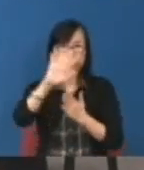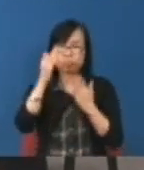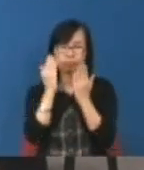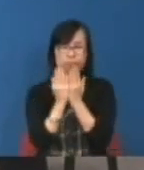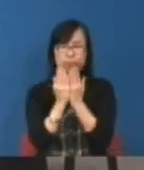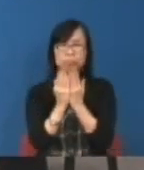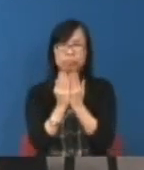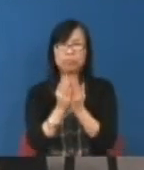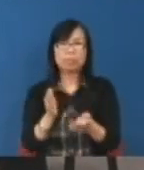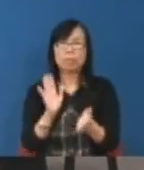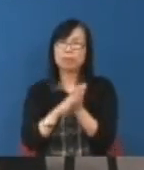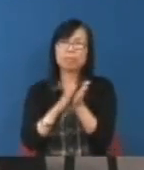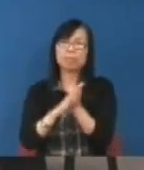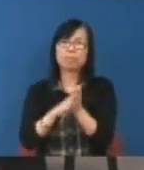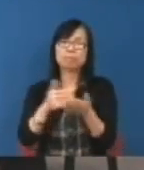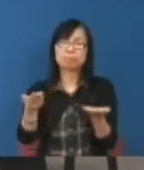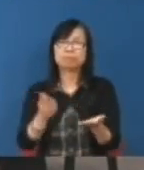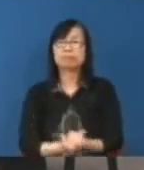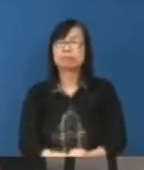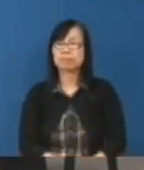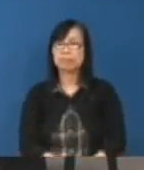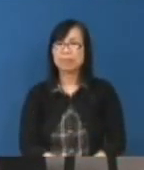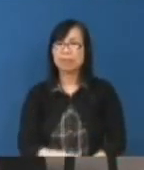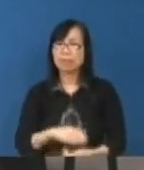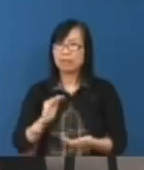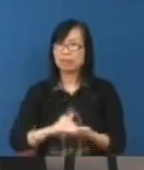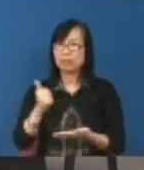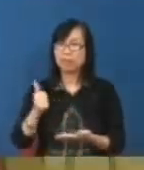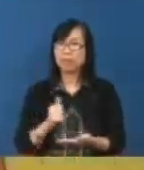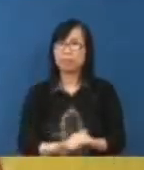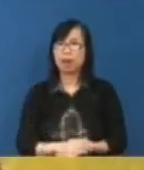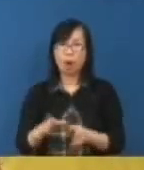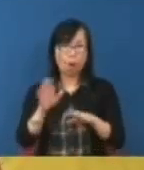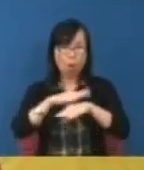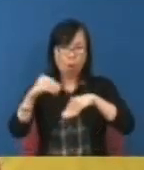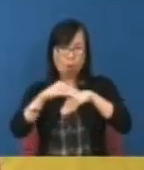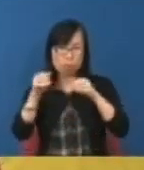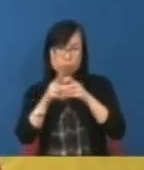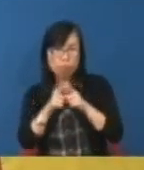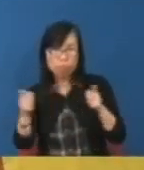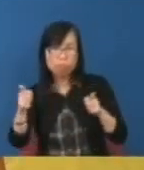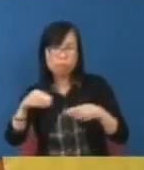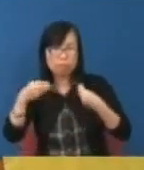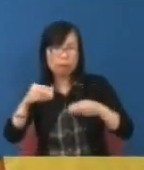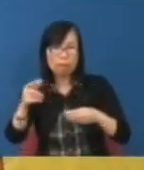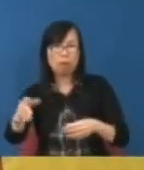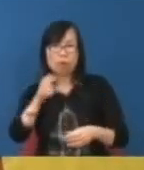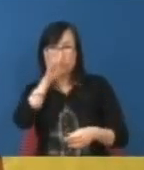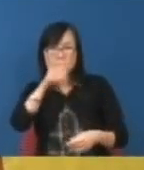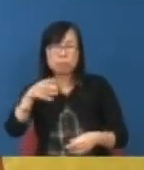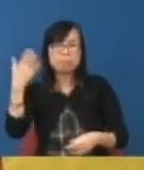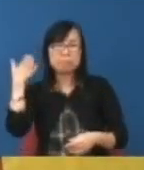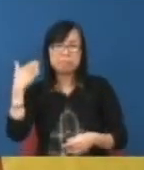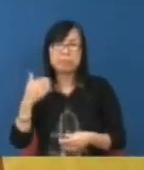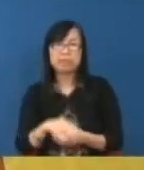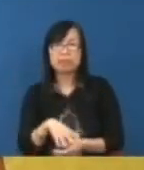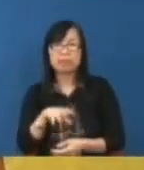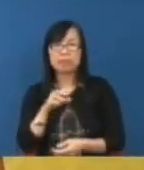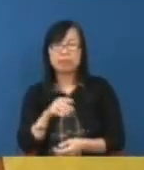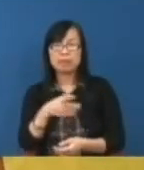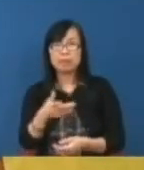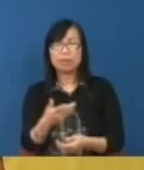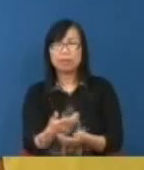食飲得嗰啲塑膠料都係膠膠地算嘅，嗰啲人係膠嘅算。 咁你係咪教壞細路啊？而家全港嗰個細路都話我頭痛， 咁你好啦，